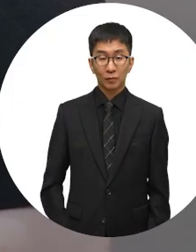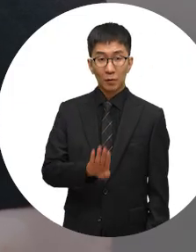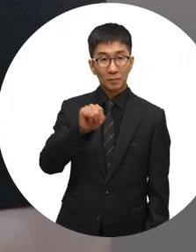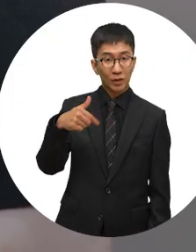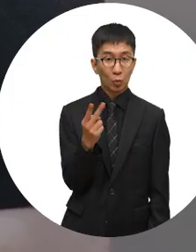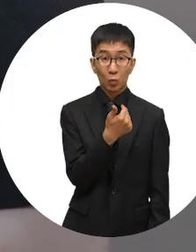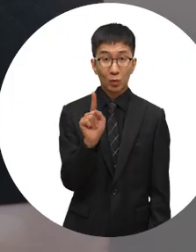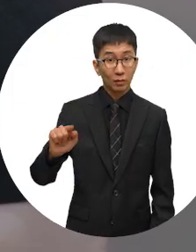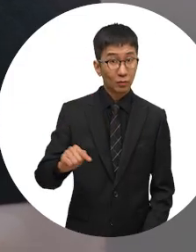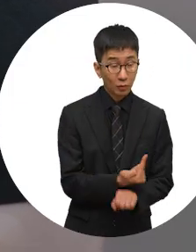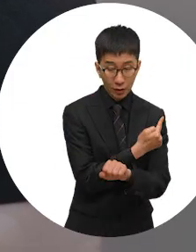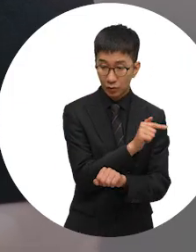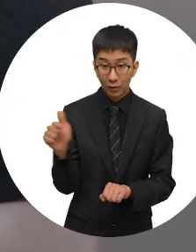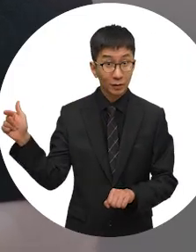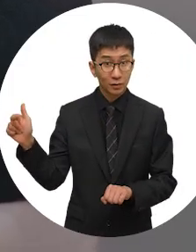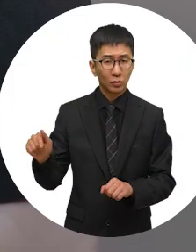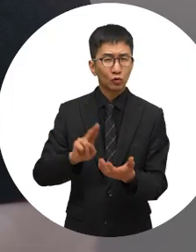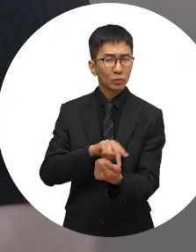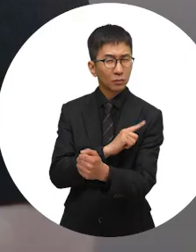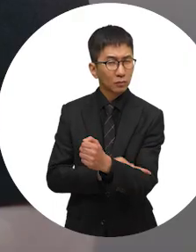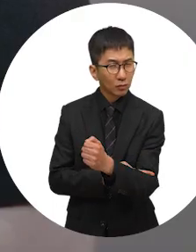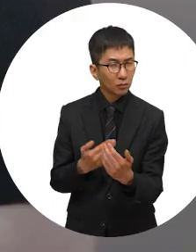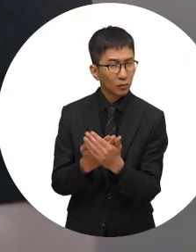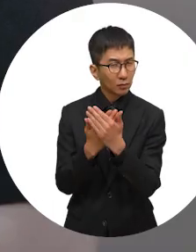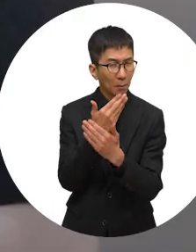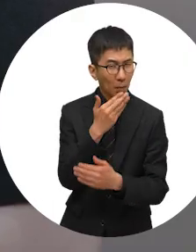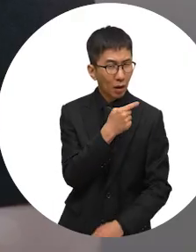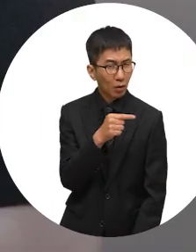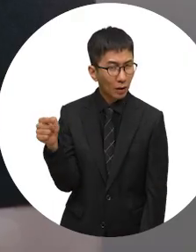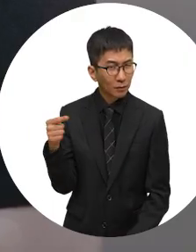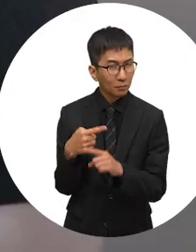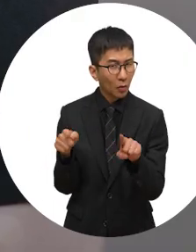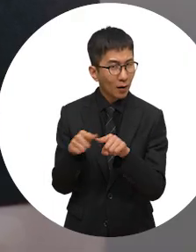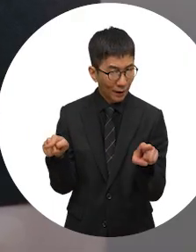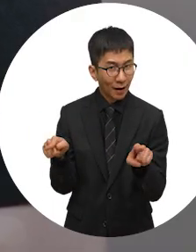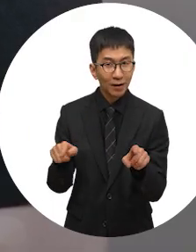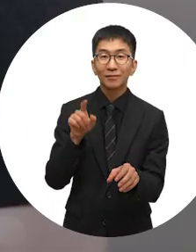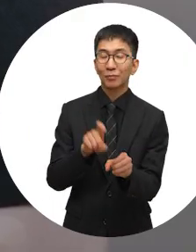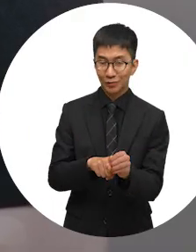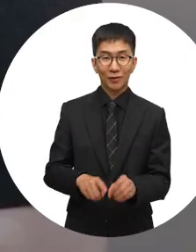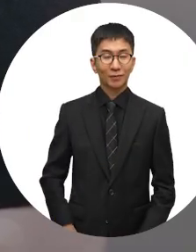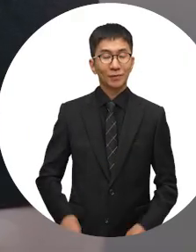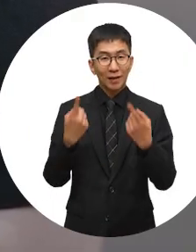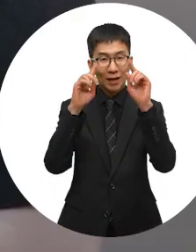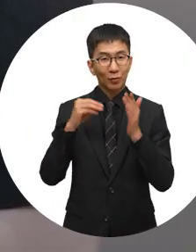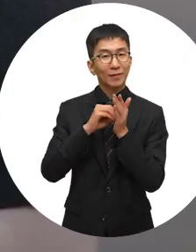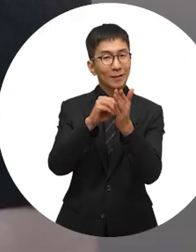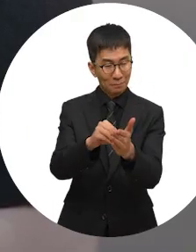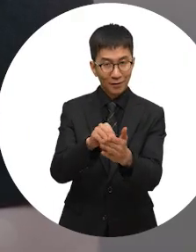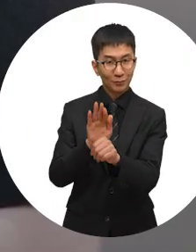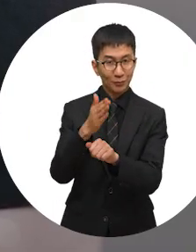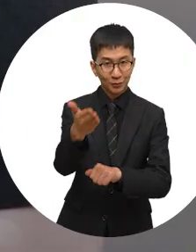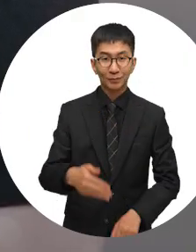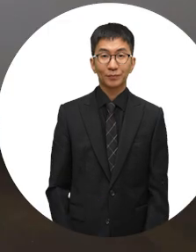아니라 비교과 활동 등 여러 요소를 여러분만의 잠재력과 성장 가능성을 입학사정관 등이 참여하여